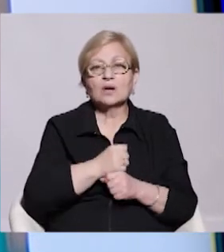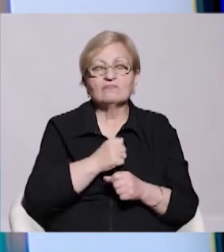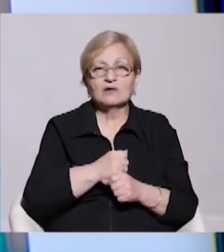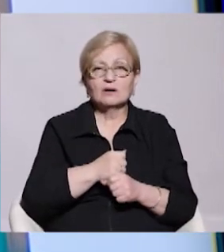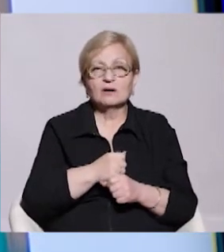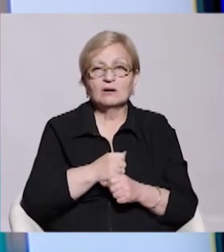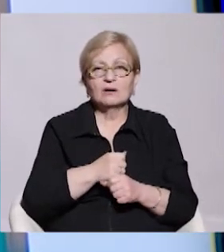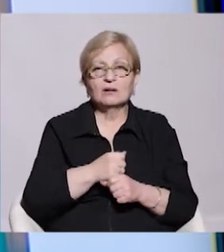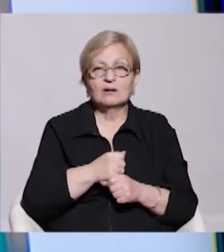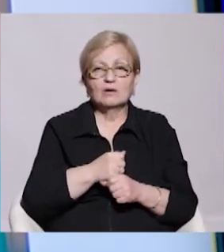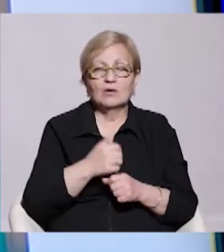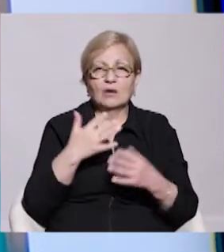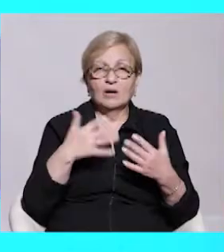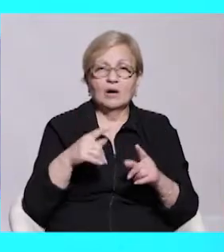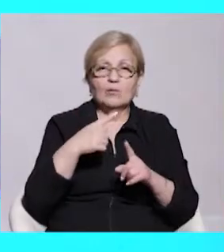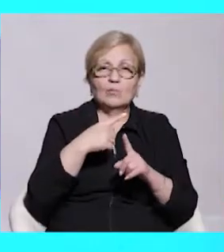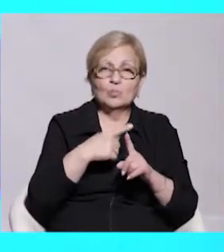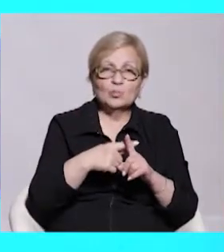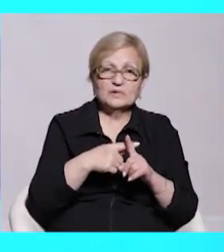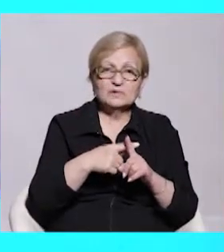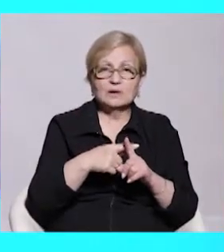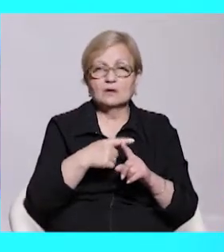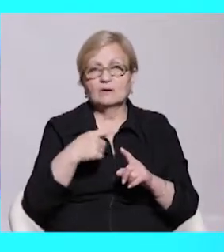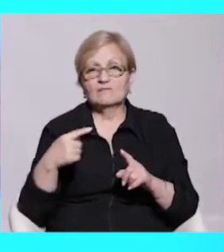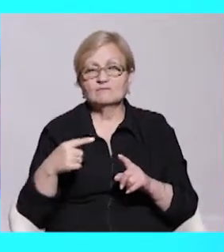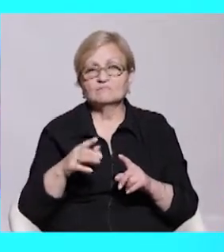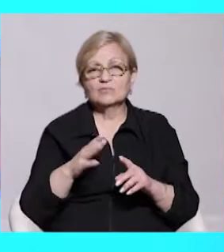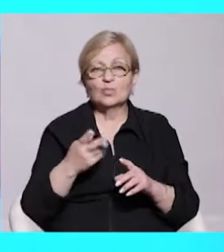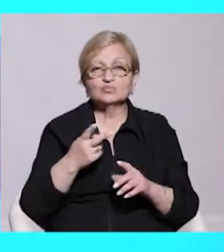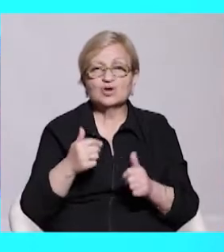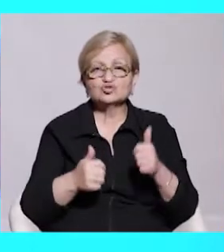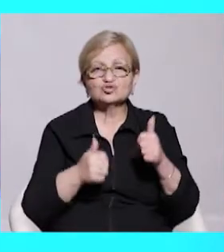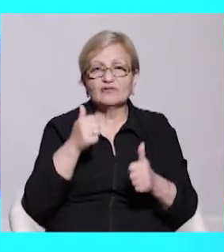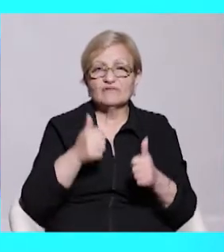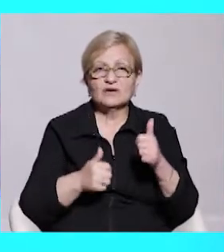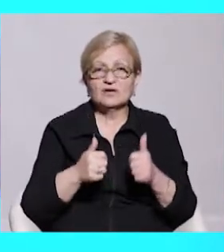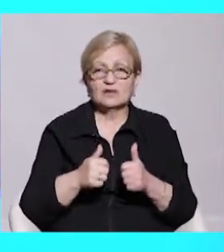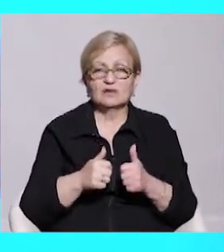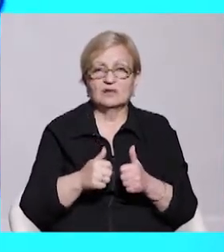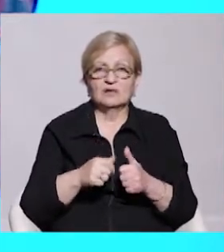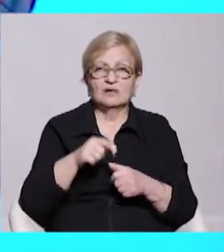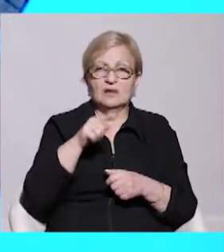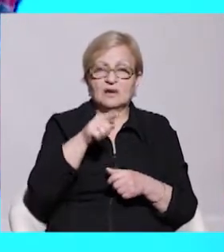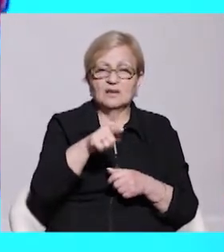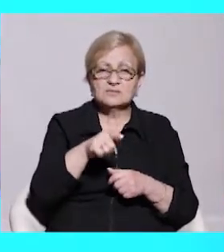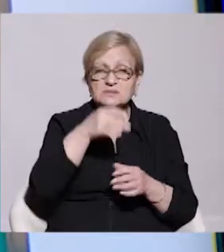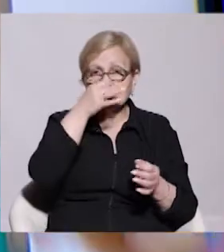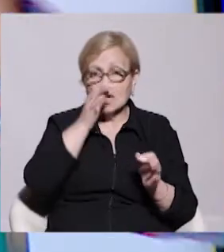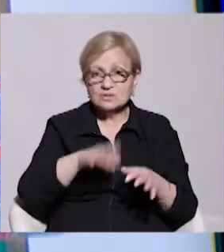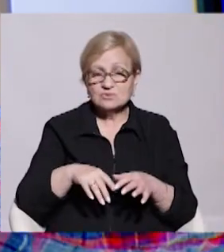გავაკეთო? უკვე მიმატება, გამოკლება თუ შედარება? დიახ, უნდა შევადარო ის რიცხვი, რაც